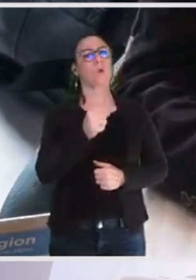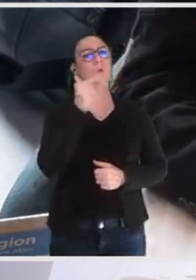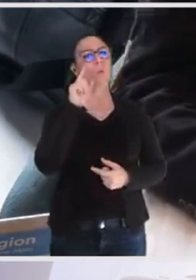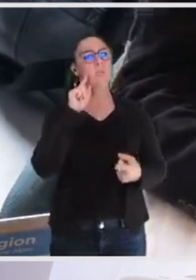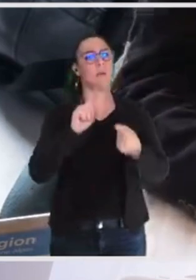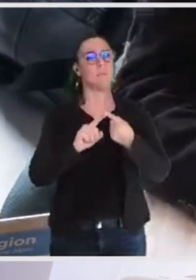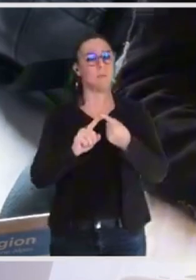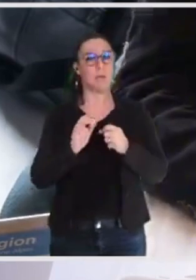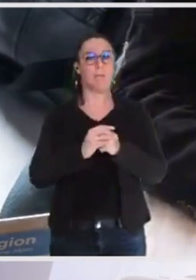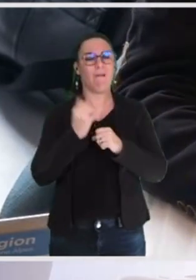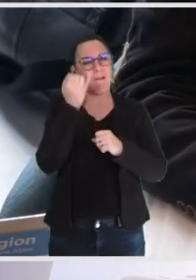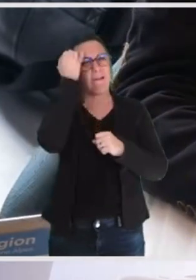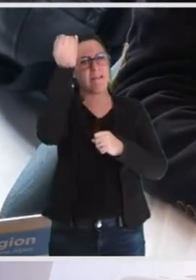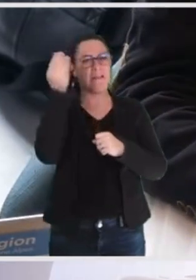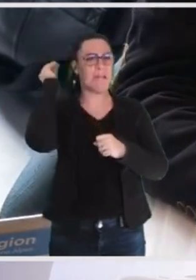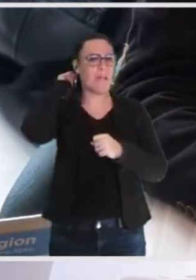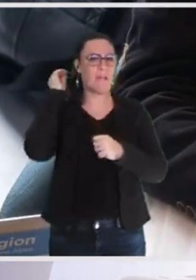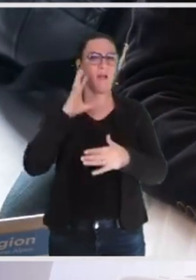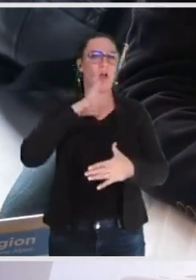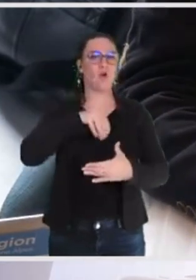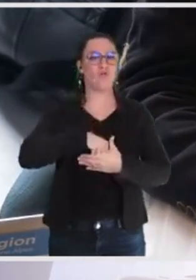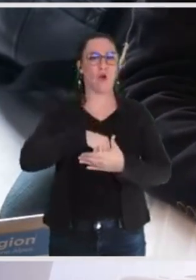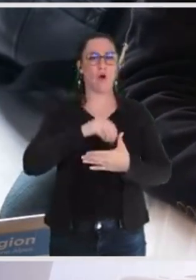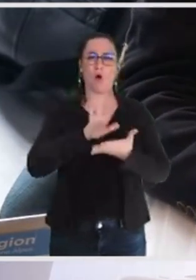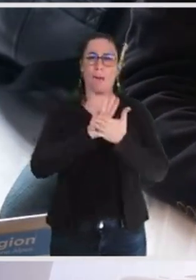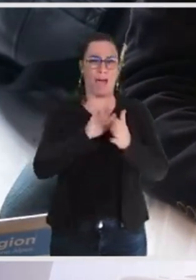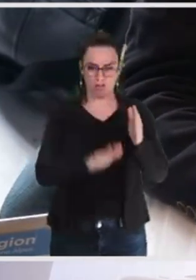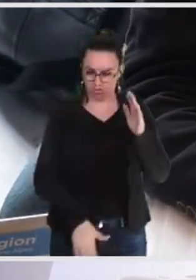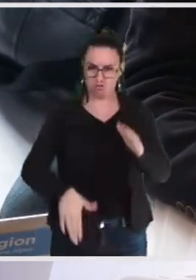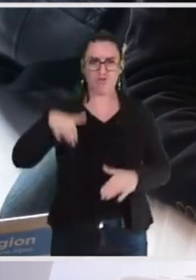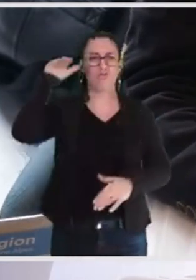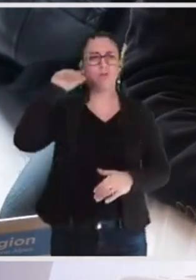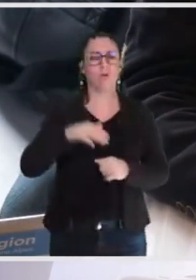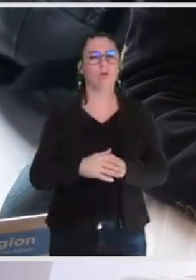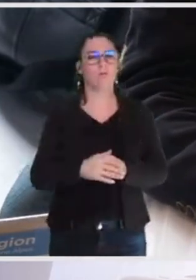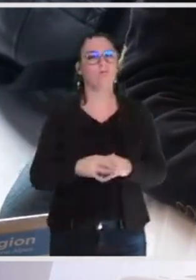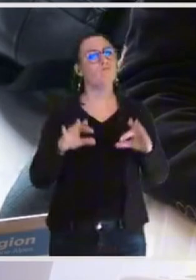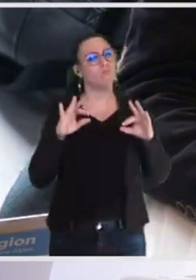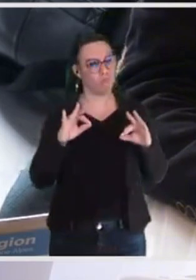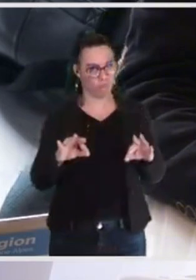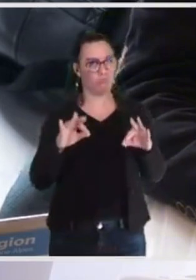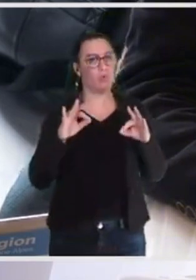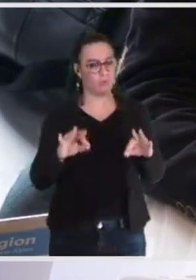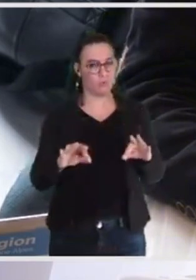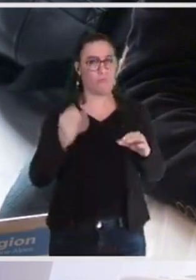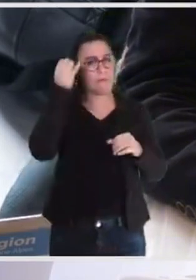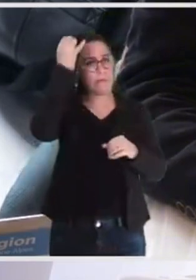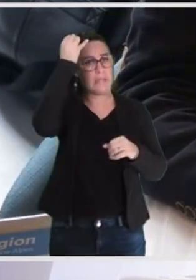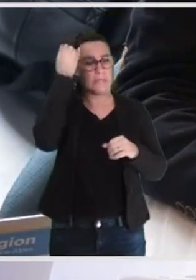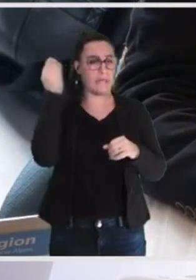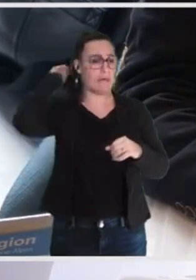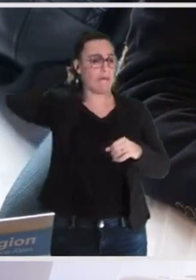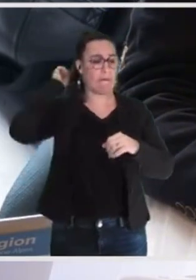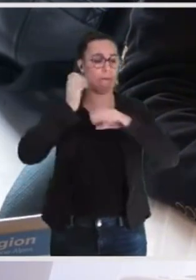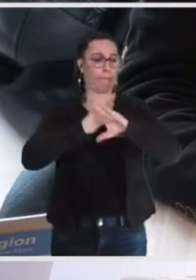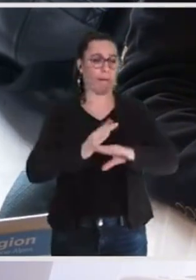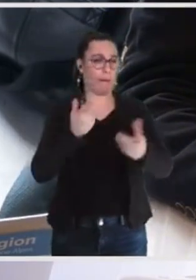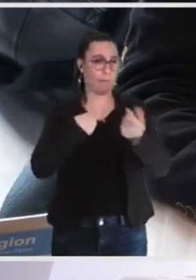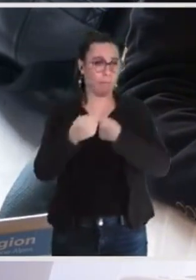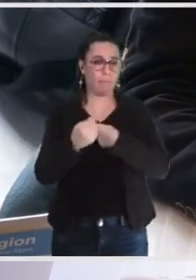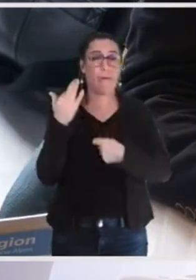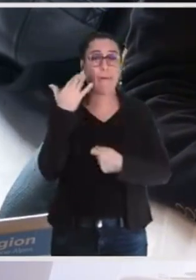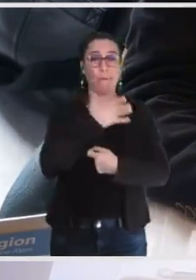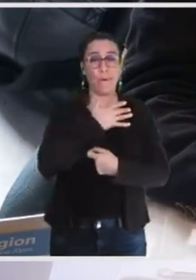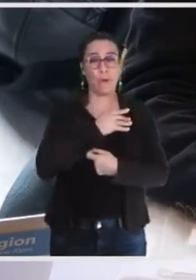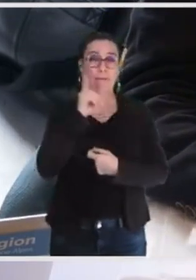les stéréotypes genrés à tous les âges de la vie. Effectivement, il y a des stéréotypes infondés, notamment évidemment sur les